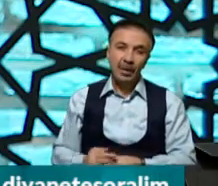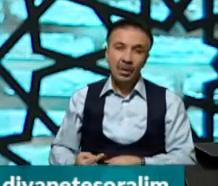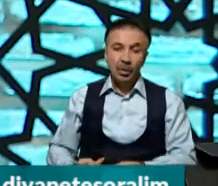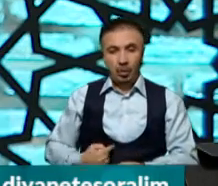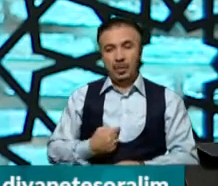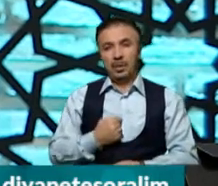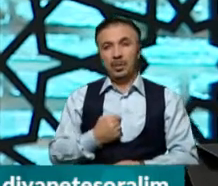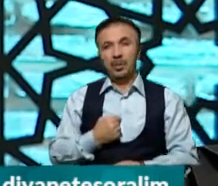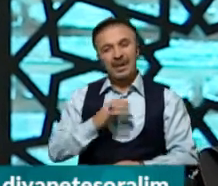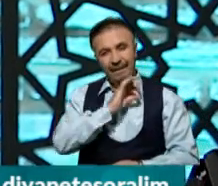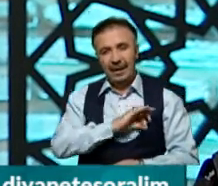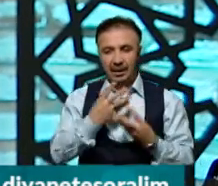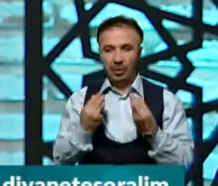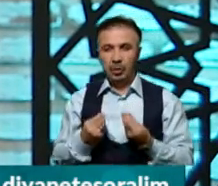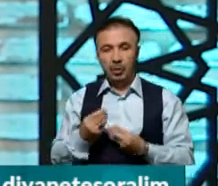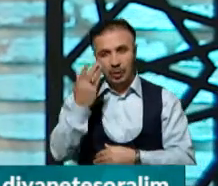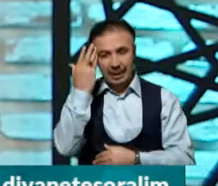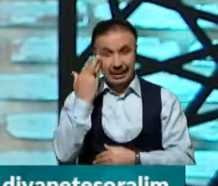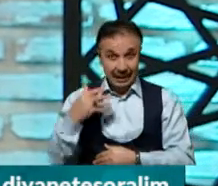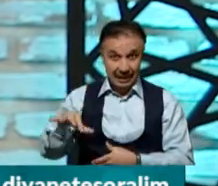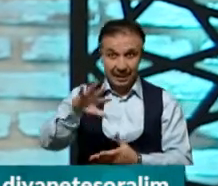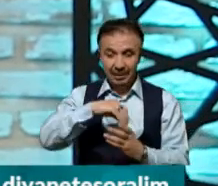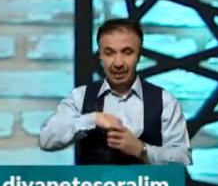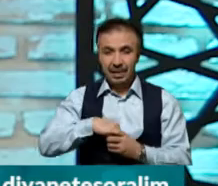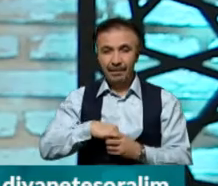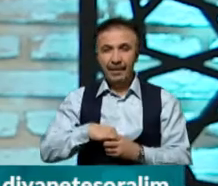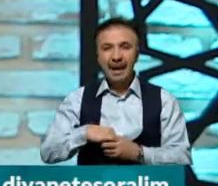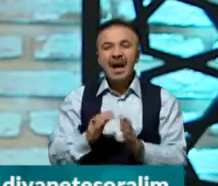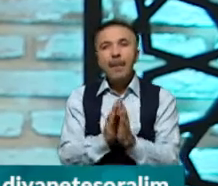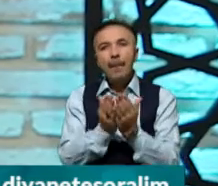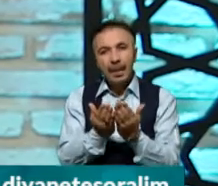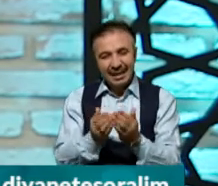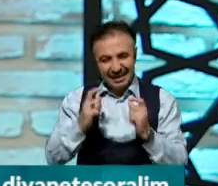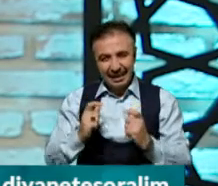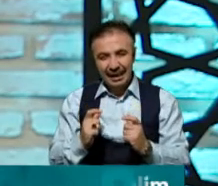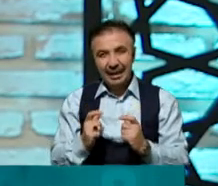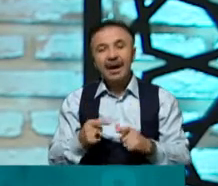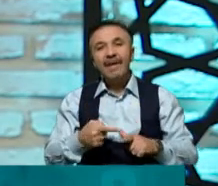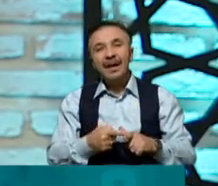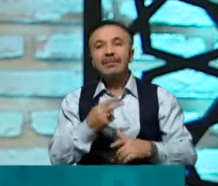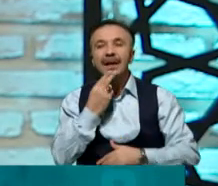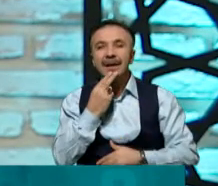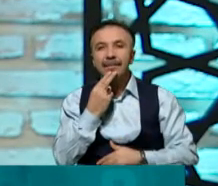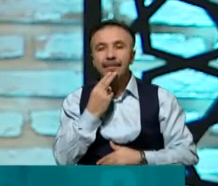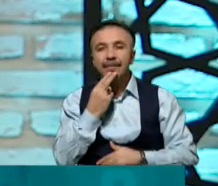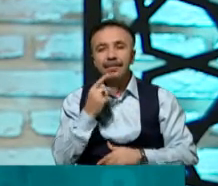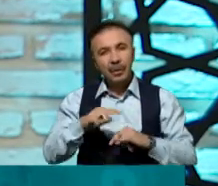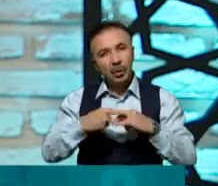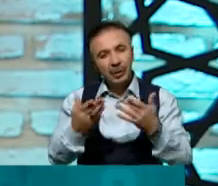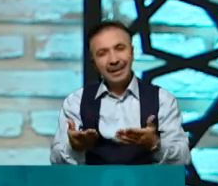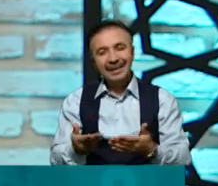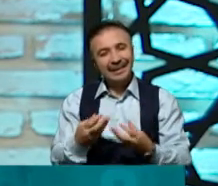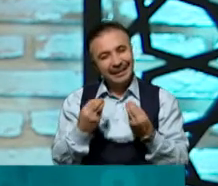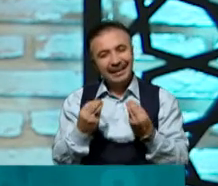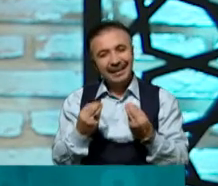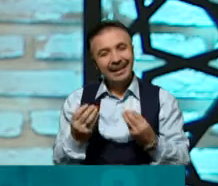olmuştur izleyicilerimiz açısından. Mersin'den Fatma Hanım telefon attığımızda. Hoş geldiniz. Hoş bulduk. İyi akşamlar. İyi